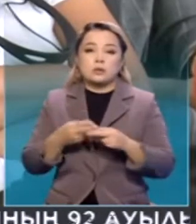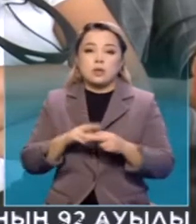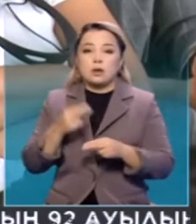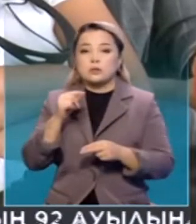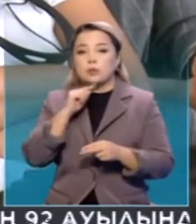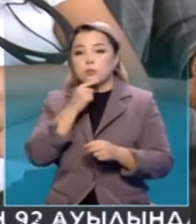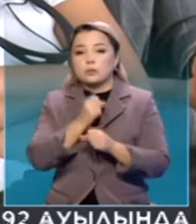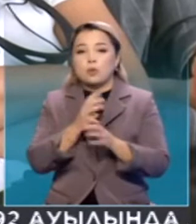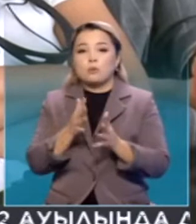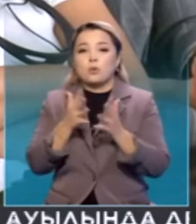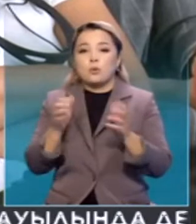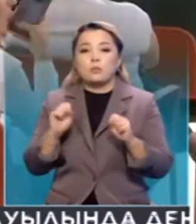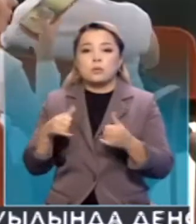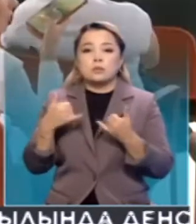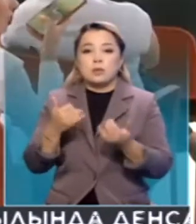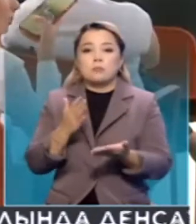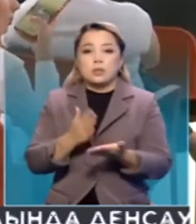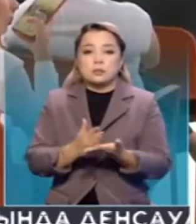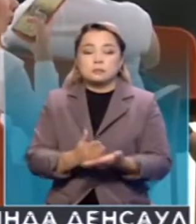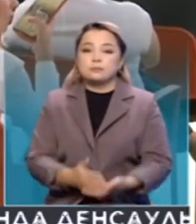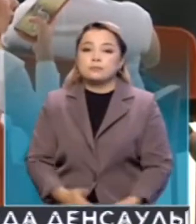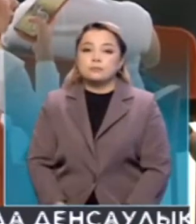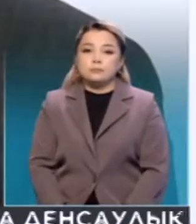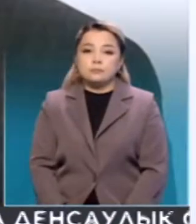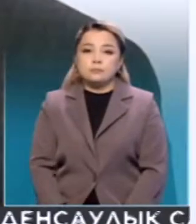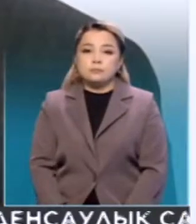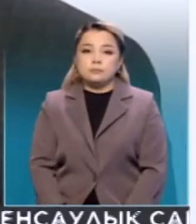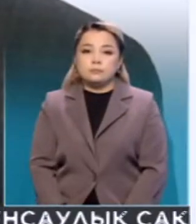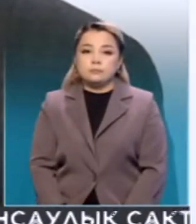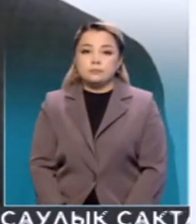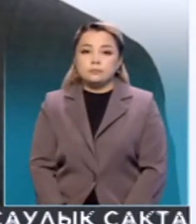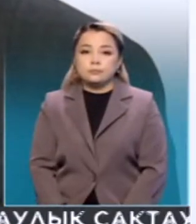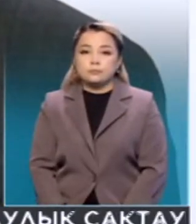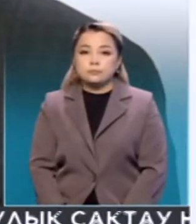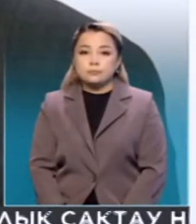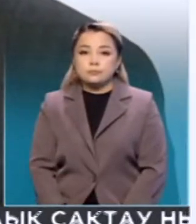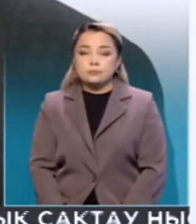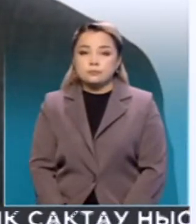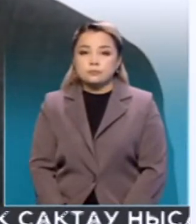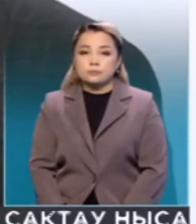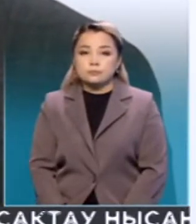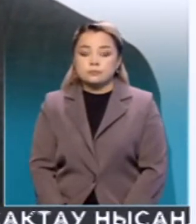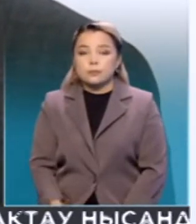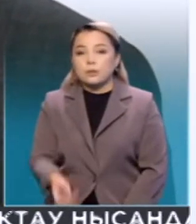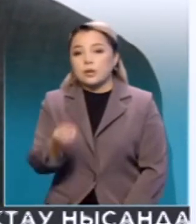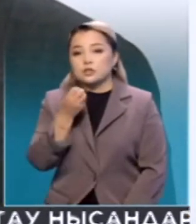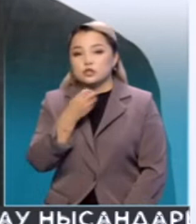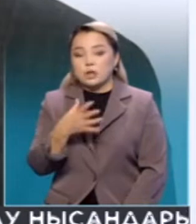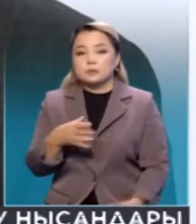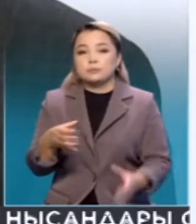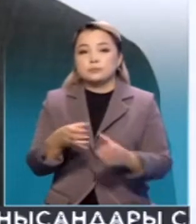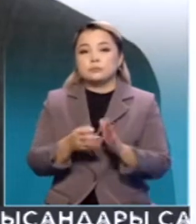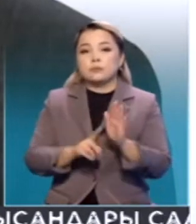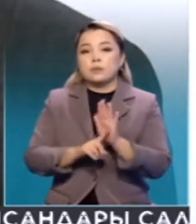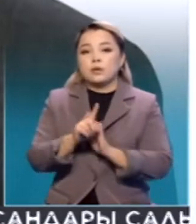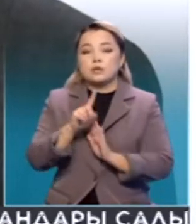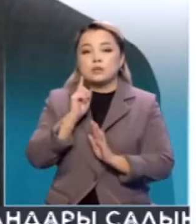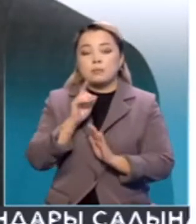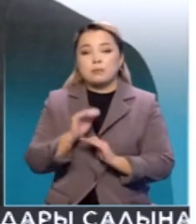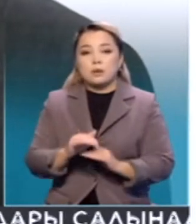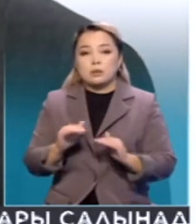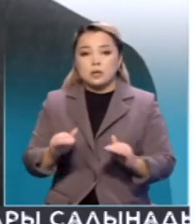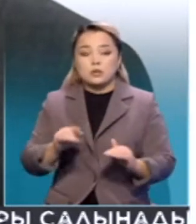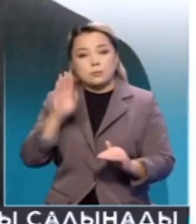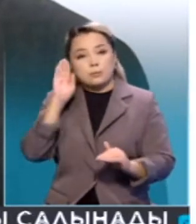үнемдеуге мол мүмкіндік береді. Қазір жас стартаптар, жас балалар, жігіттер бізде